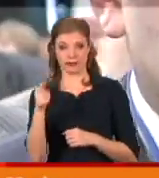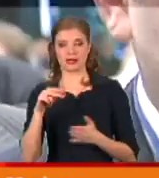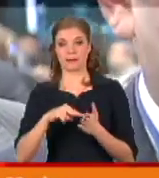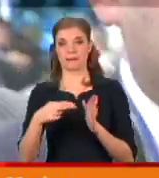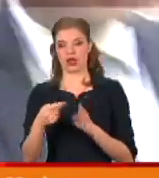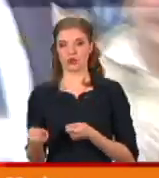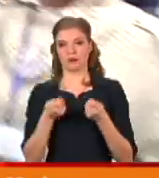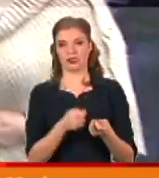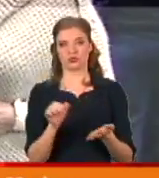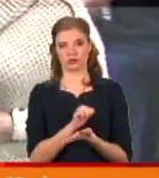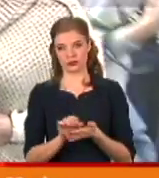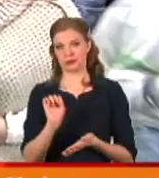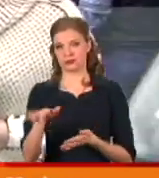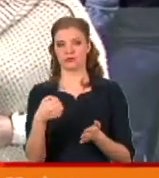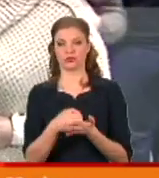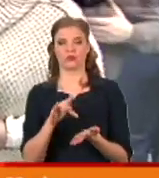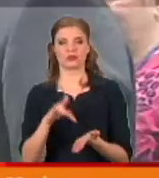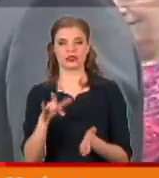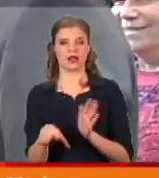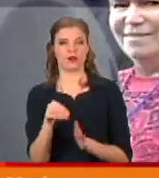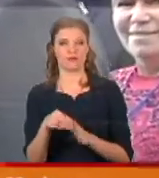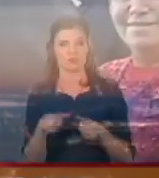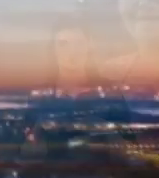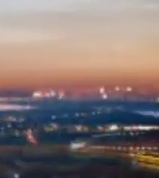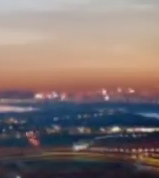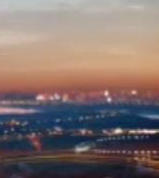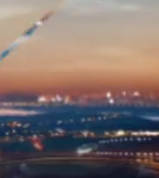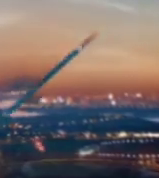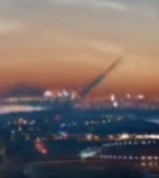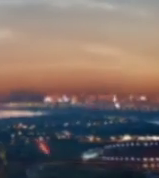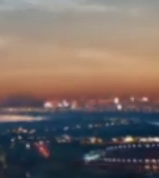завтра новоспечений кандидат планує принести документи до Центральної виборчої комісії.